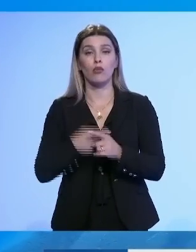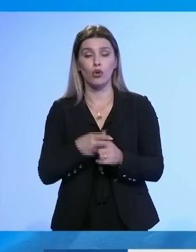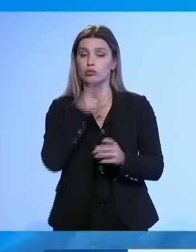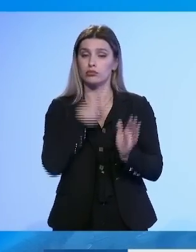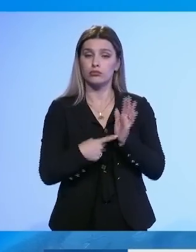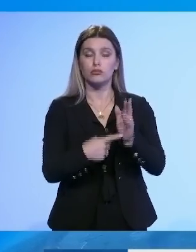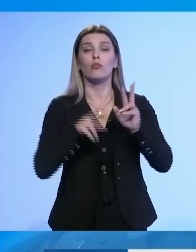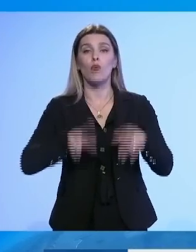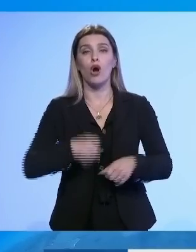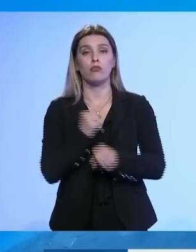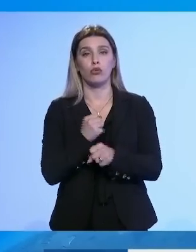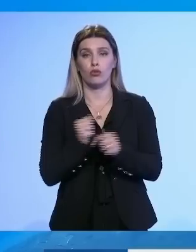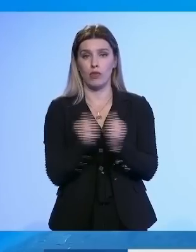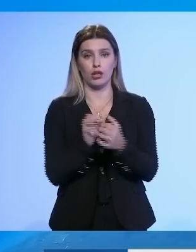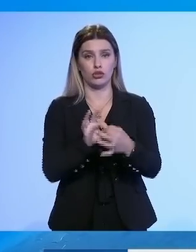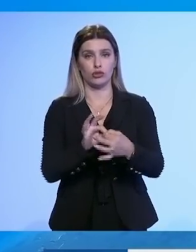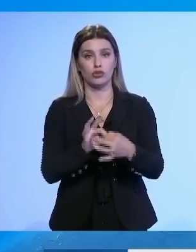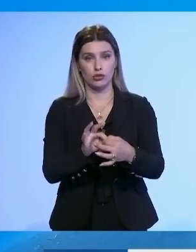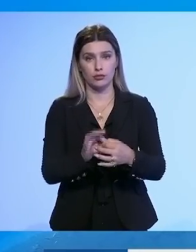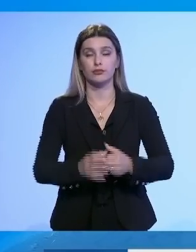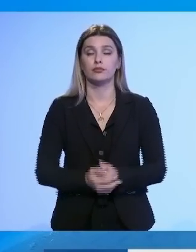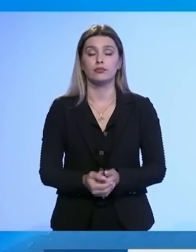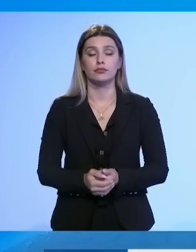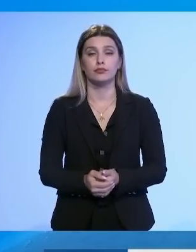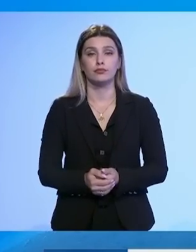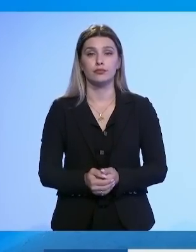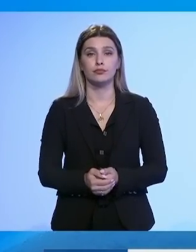për angazhim, se sa forma e këtij takimi të krizës.